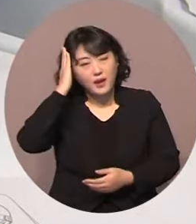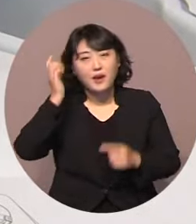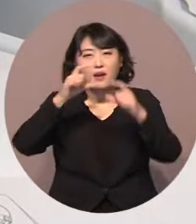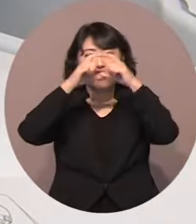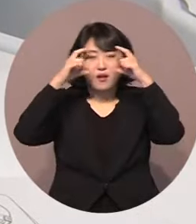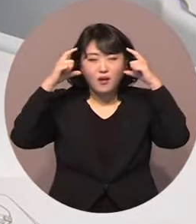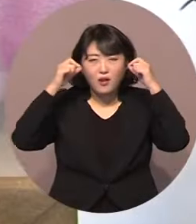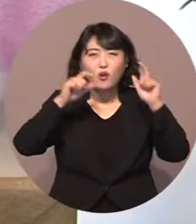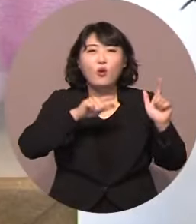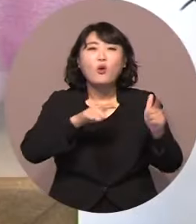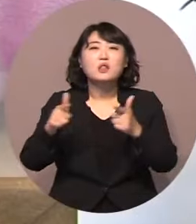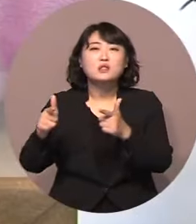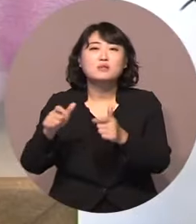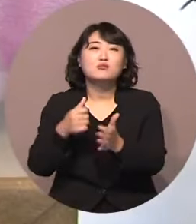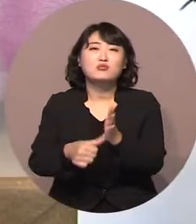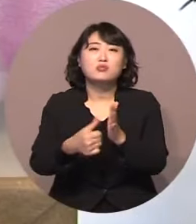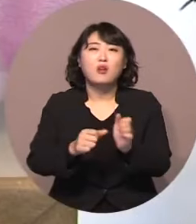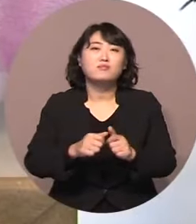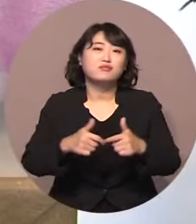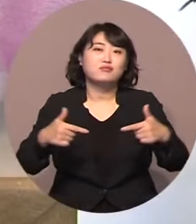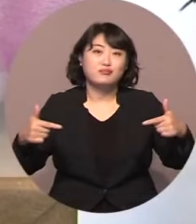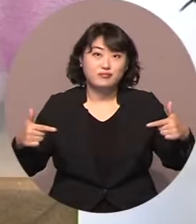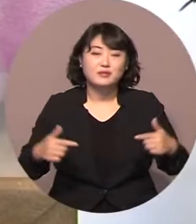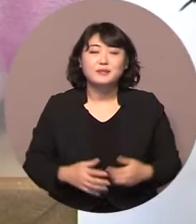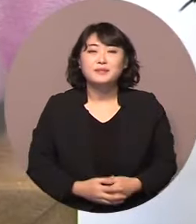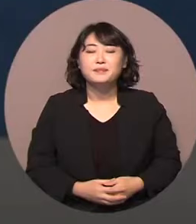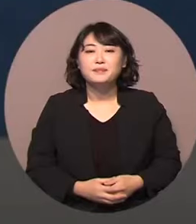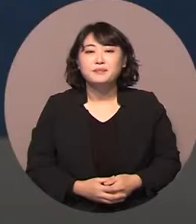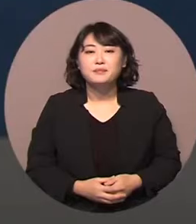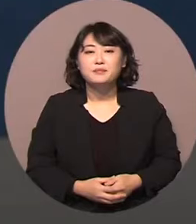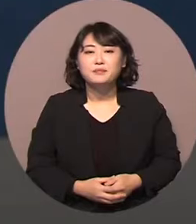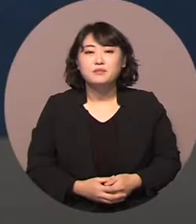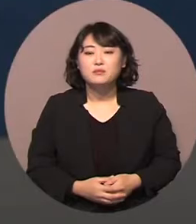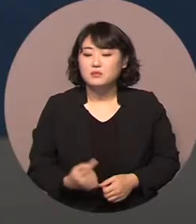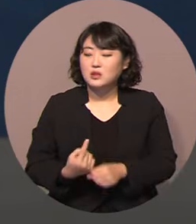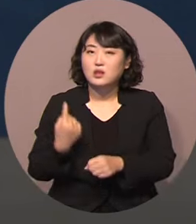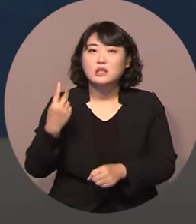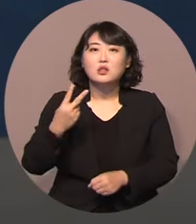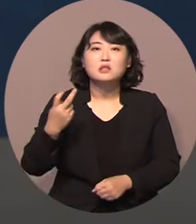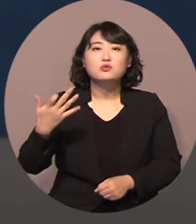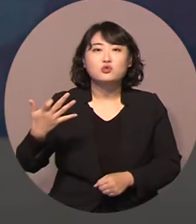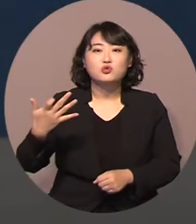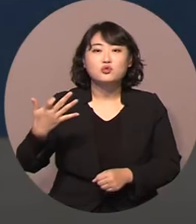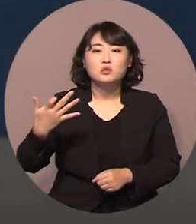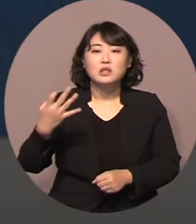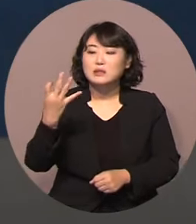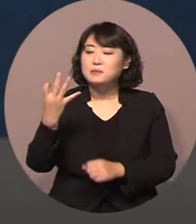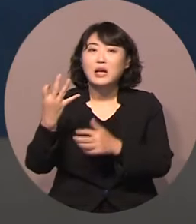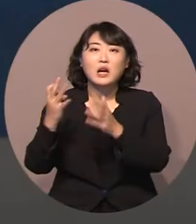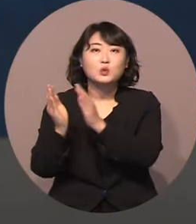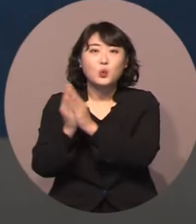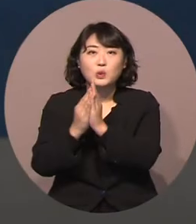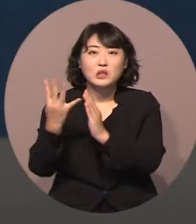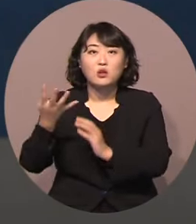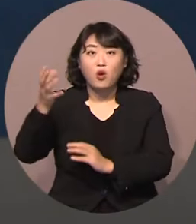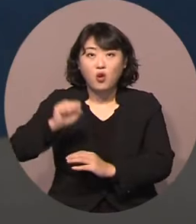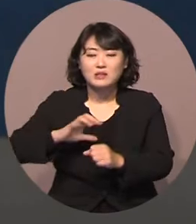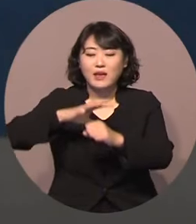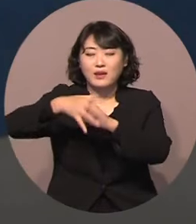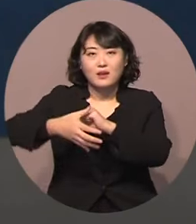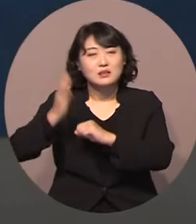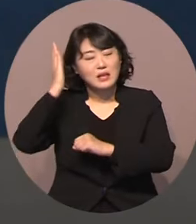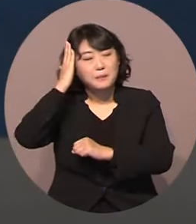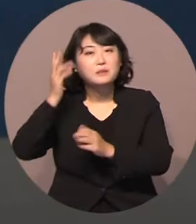장애를 겪는 사람들을 위한 제품들이 이따라 출시되고 있는데 지난 2019년 14조 4천억 원이던 세계 수면 산업